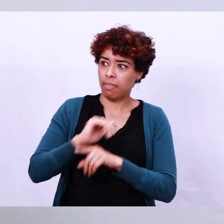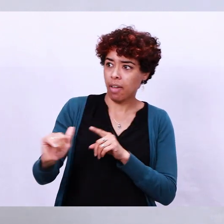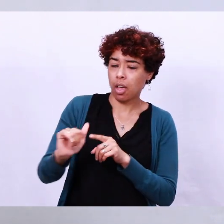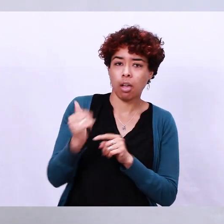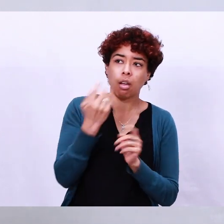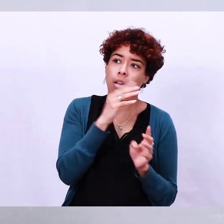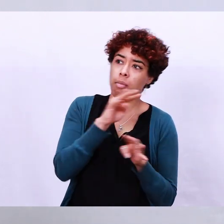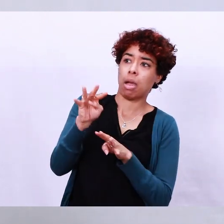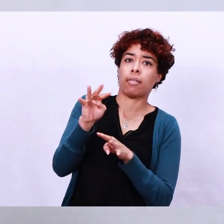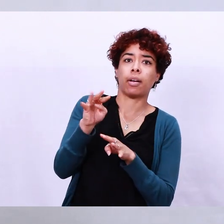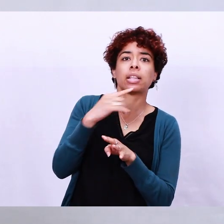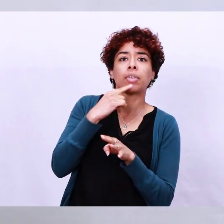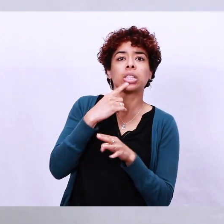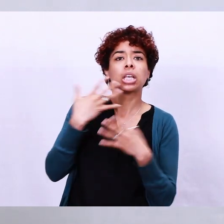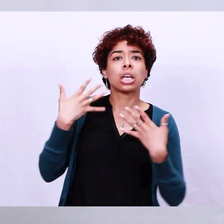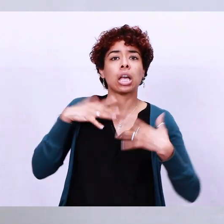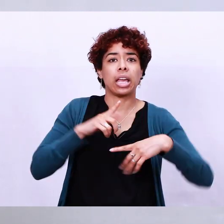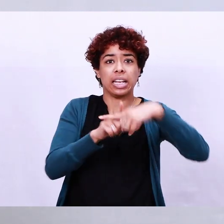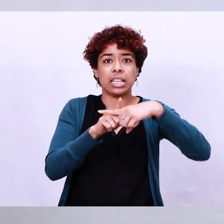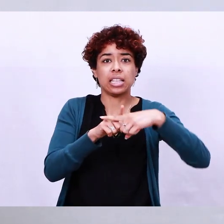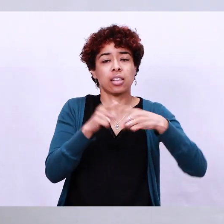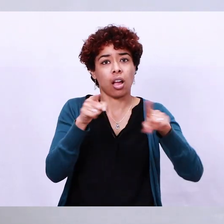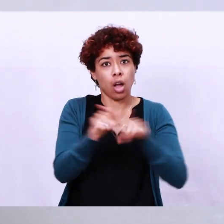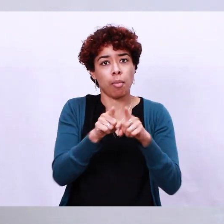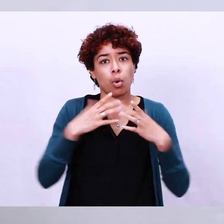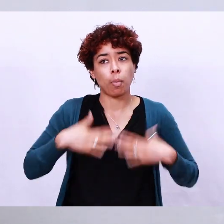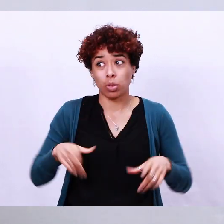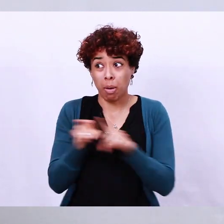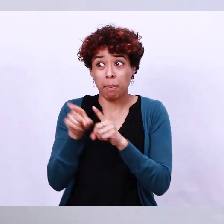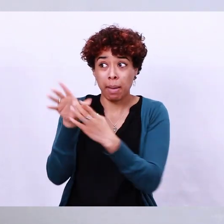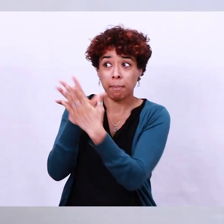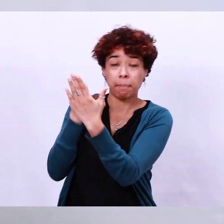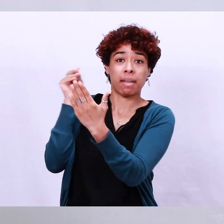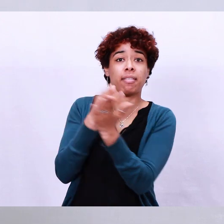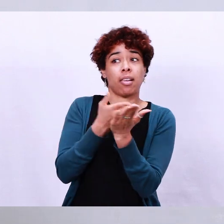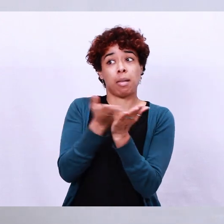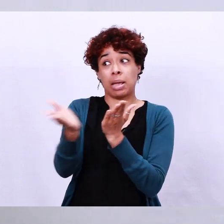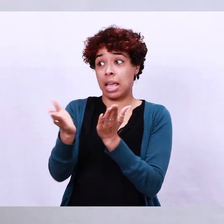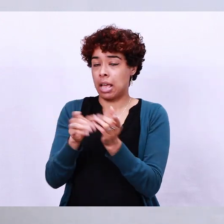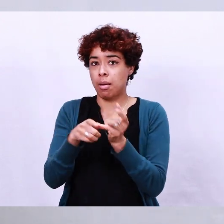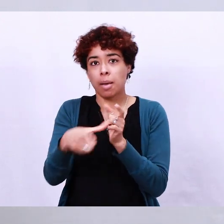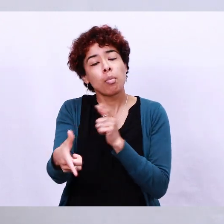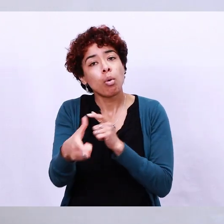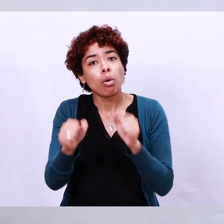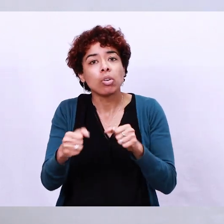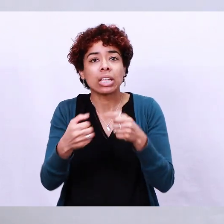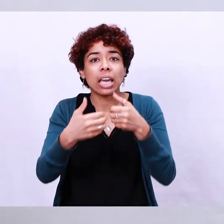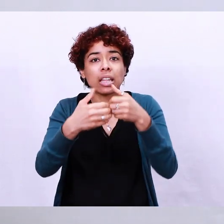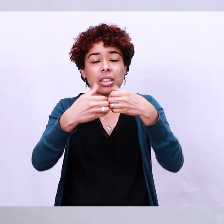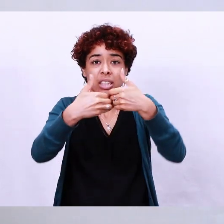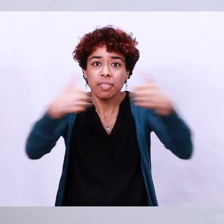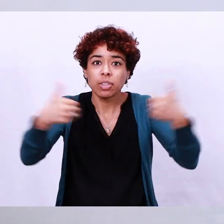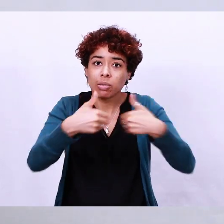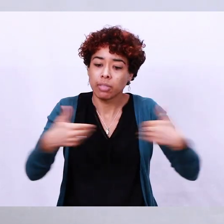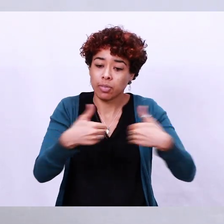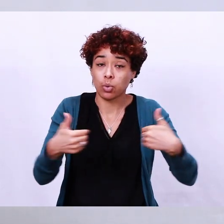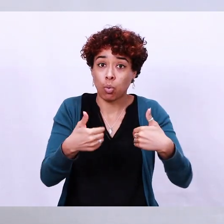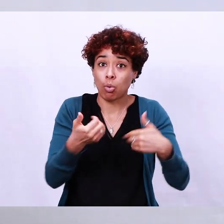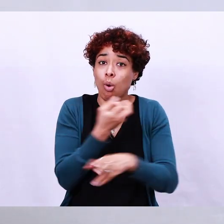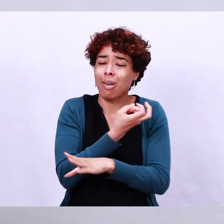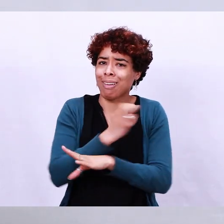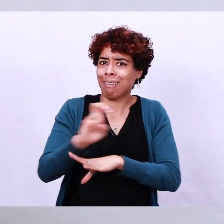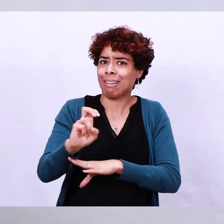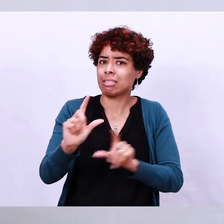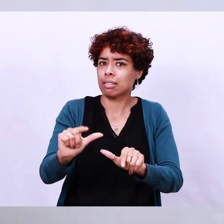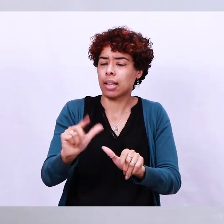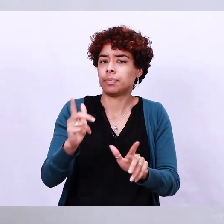toute l'Église qui allait dévier vers cela. Et ça aurait été une vraie division dans toutes les églises chrétiennes. Donc le risque était là. Donc